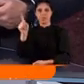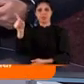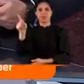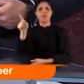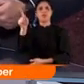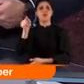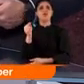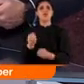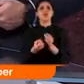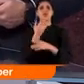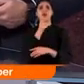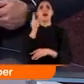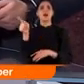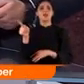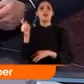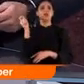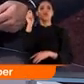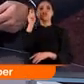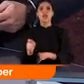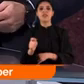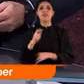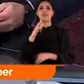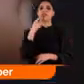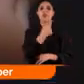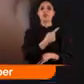vida çıkan adam fırıncıya bakın nasıl bir şart koştu.